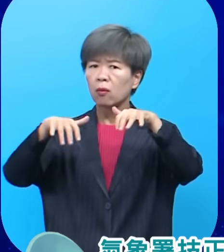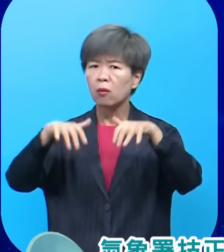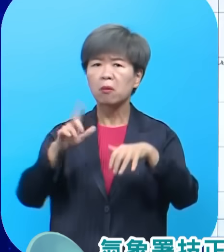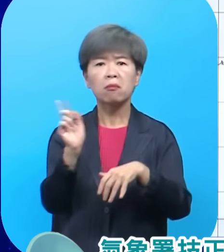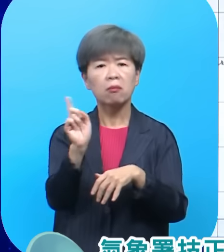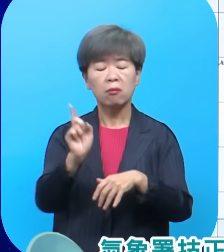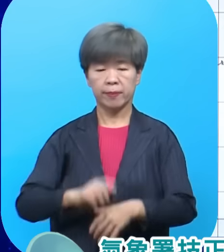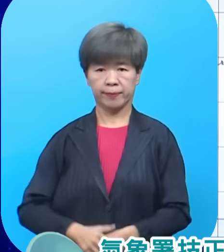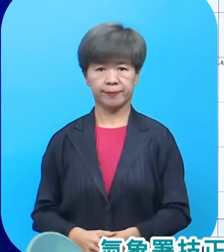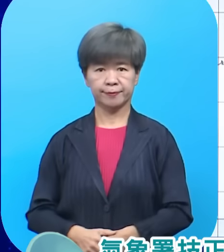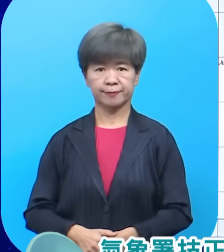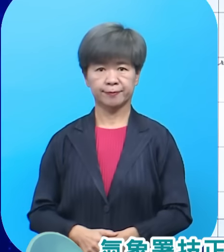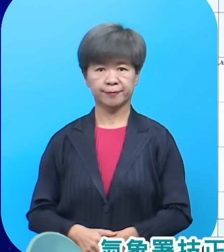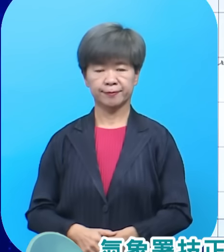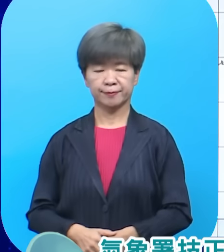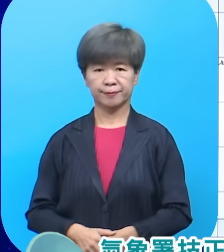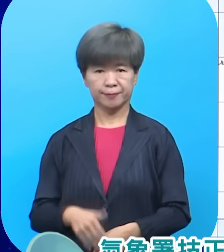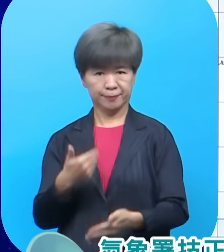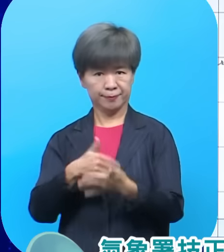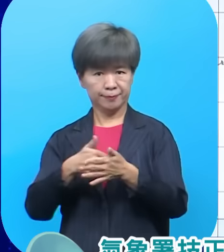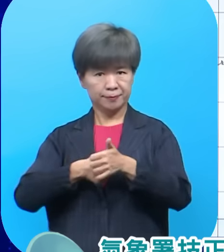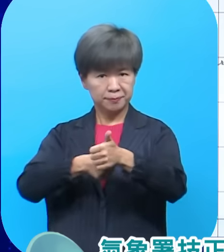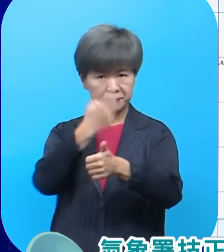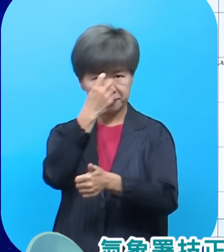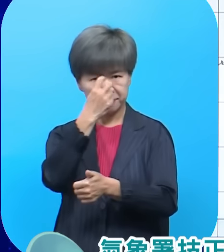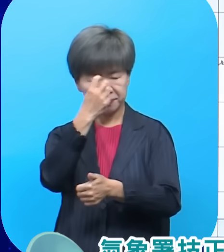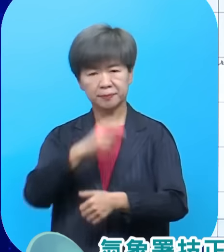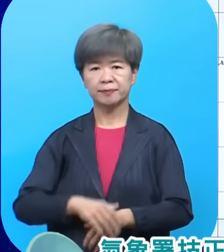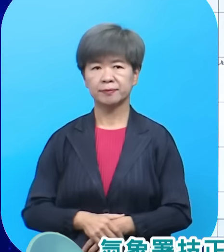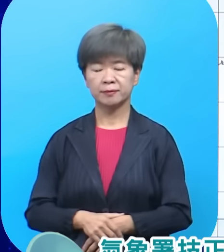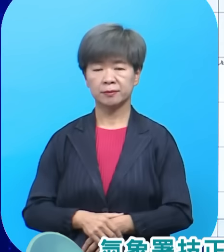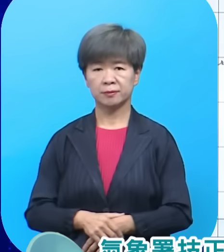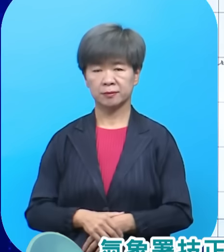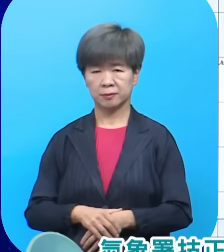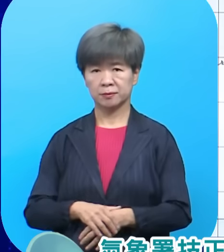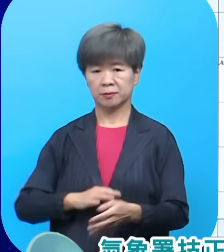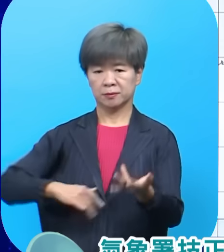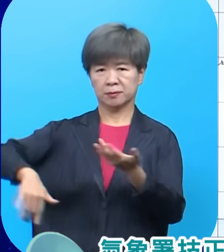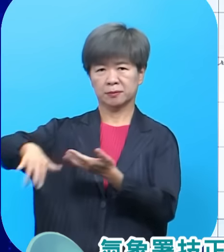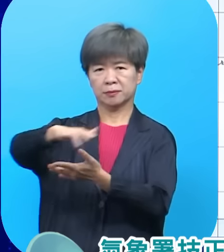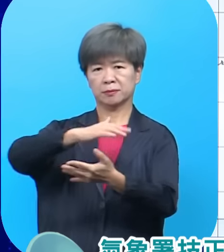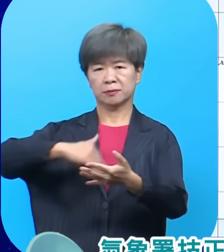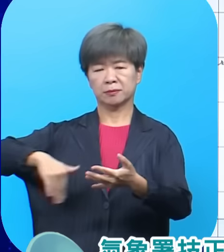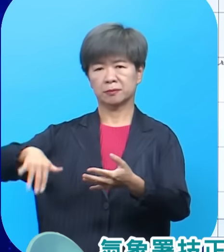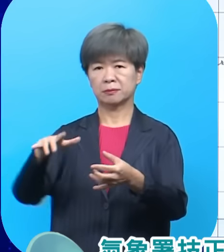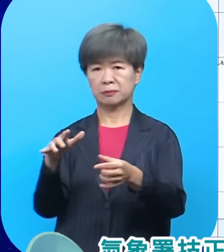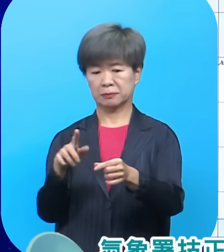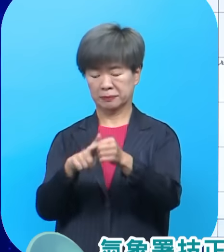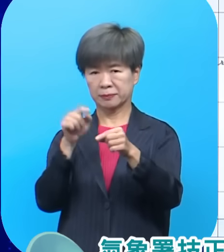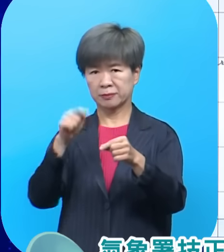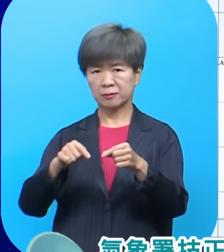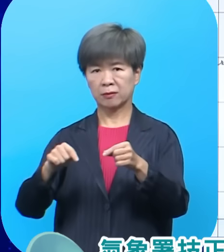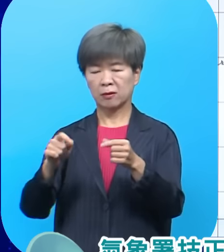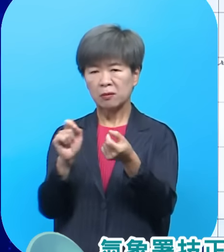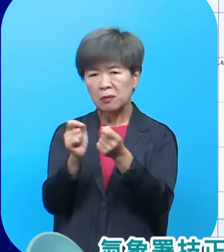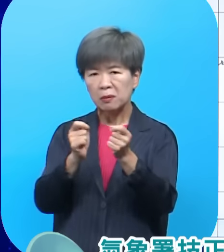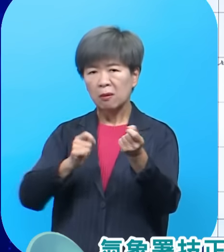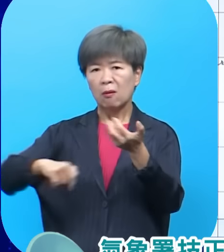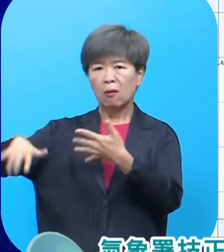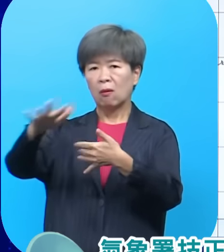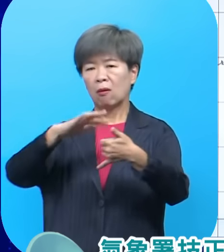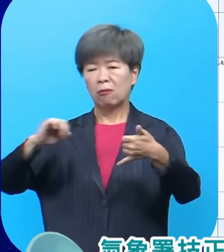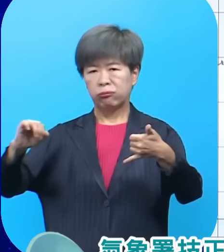我们从雷达图上可以看到台风中心 台风中心周围一波波的外围环流，